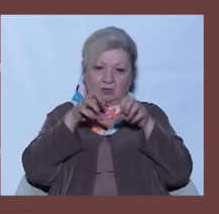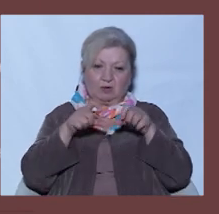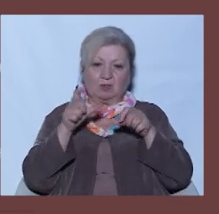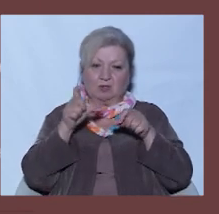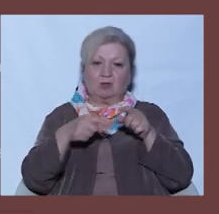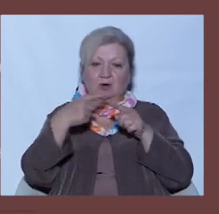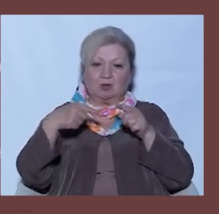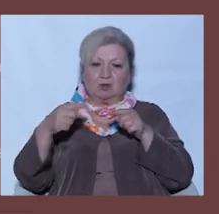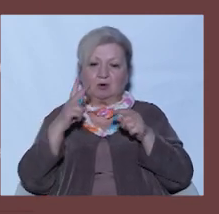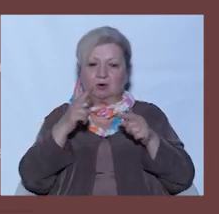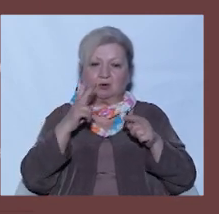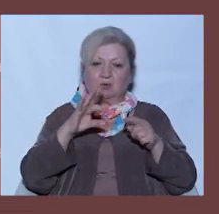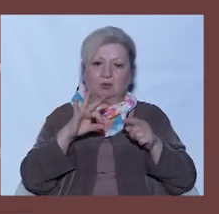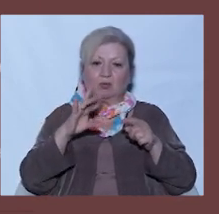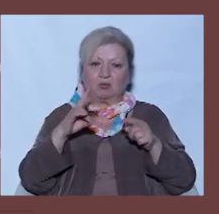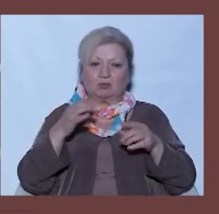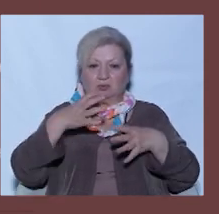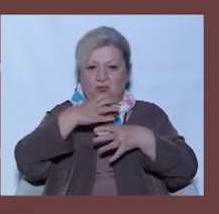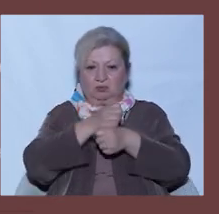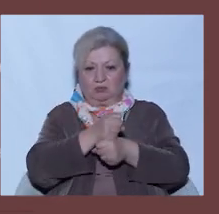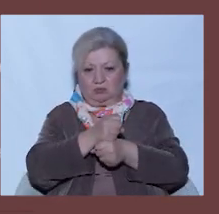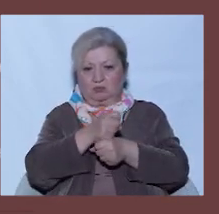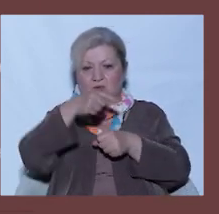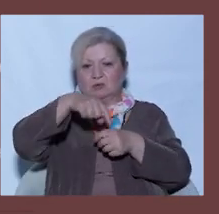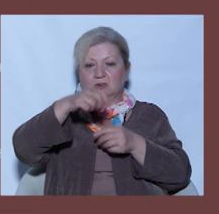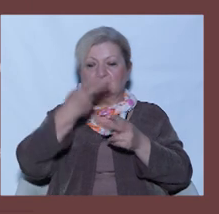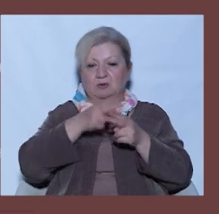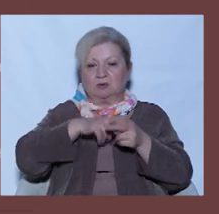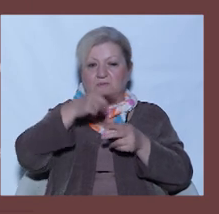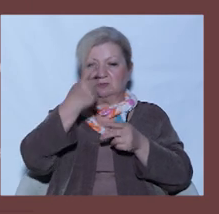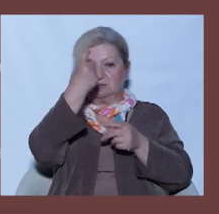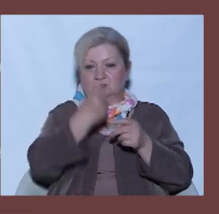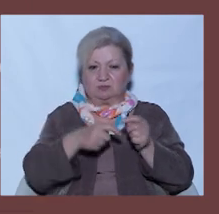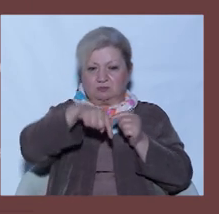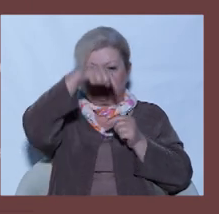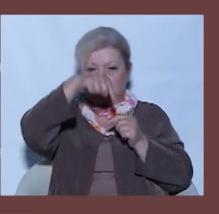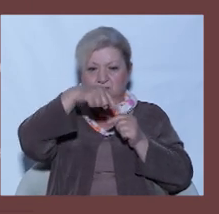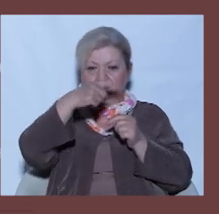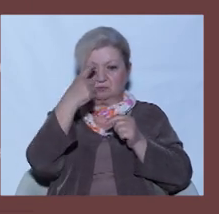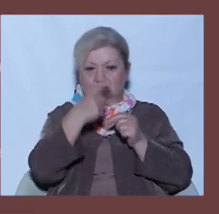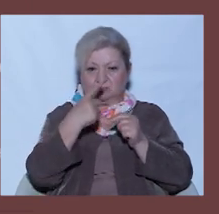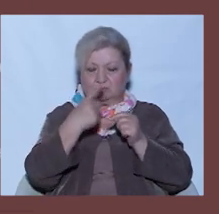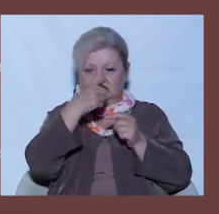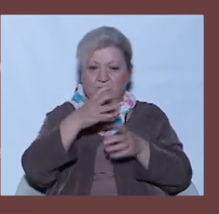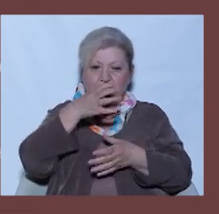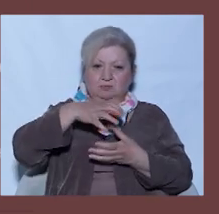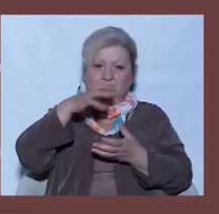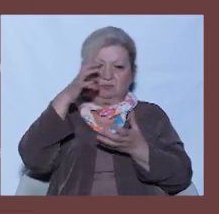ანუ იგივეა რომ ზამბარის შეკუმშვა წავიდეს. აი ახლა ისევ ჩანს